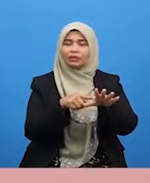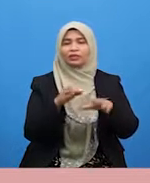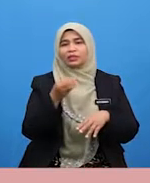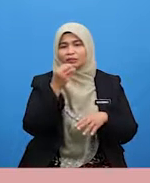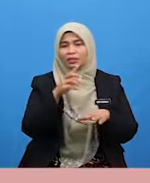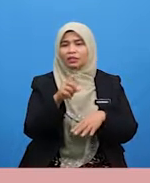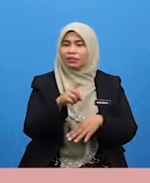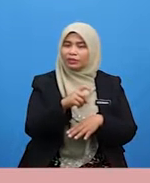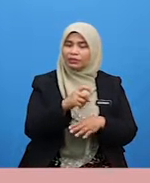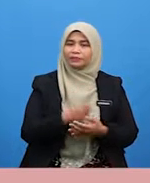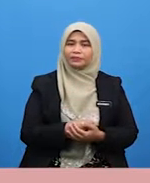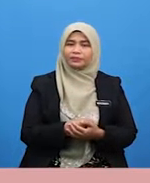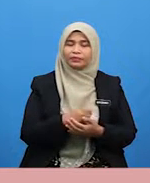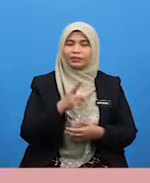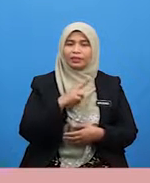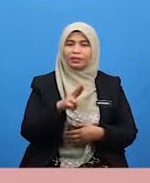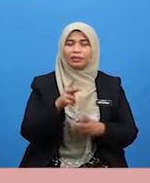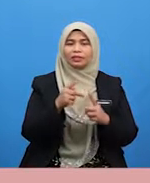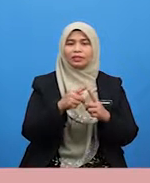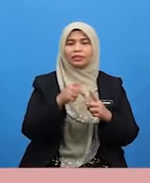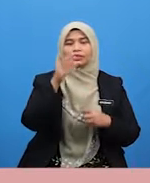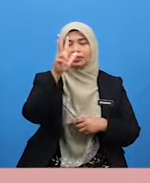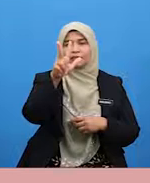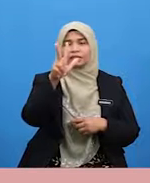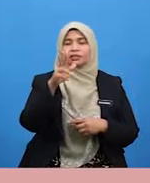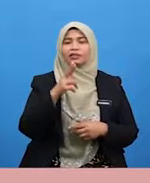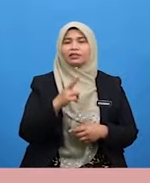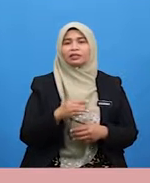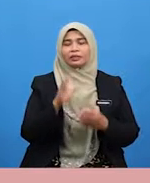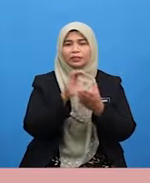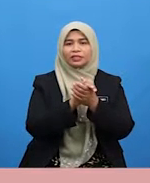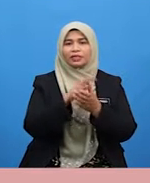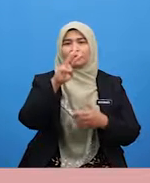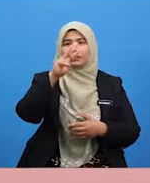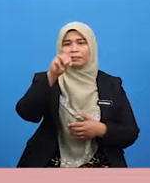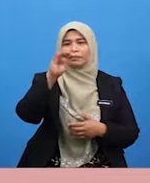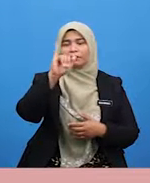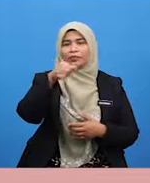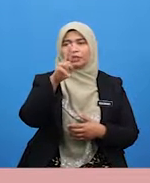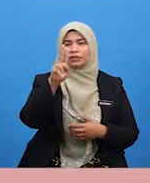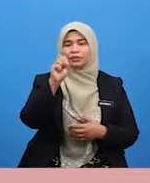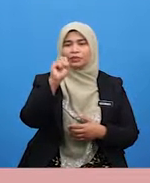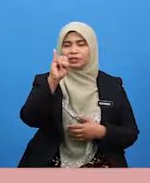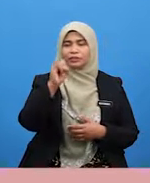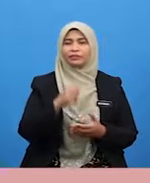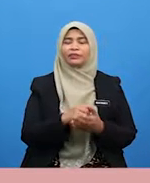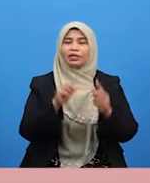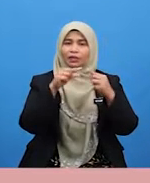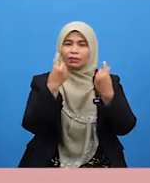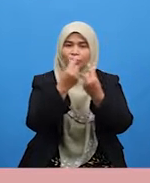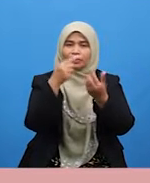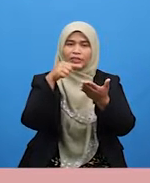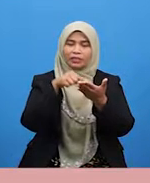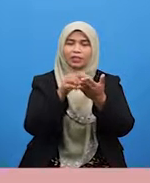ulat. Agama yang ketiga adalah kepercayaan Majusi. Apa pula agama ini? Golongan ini